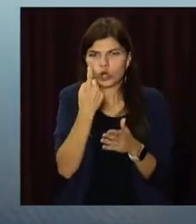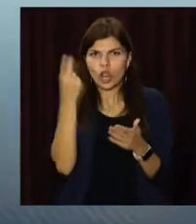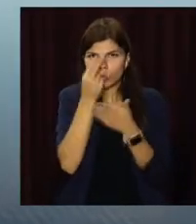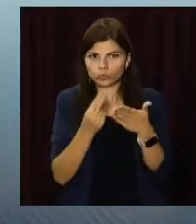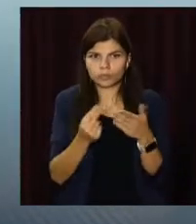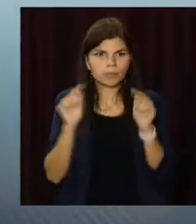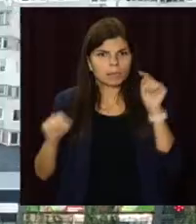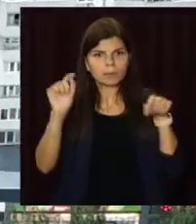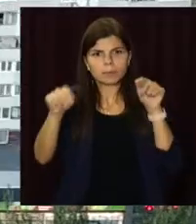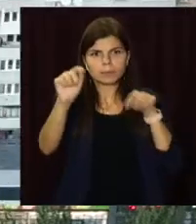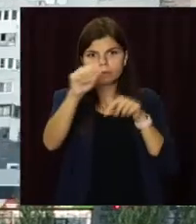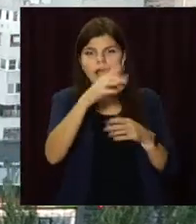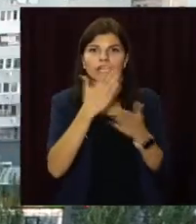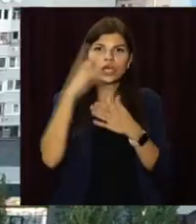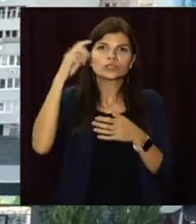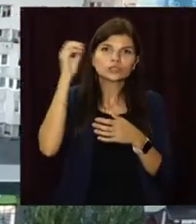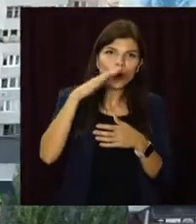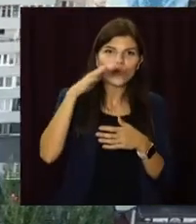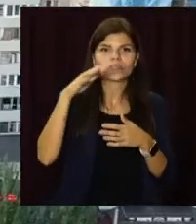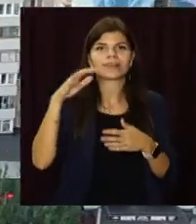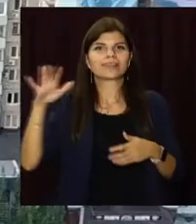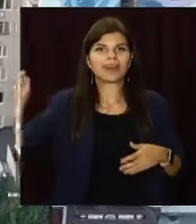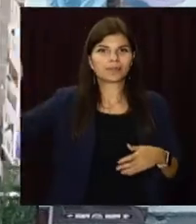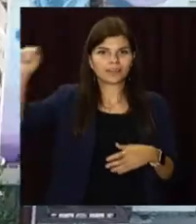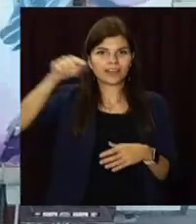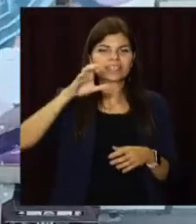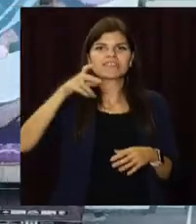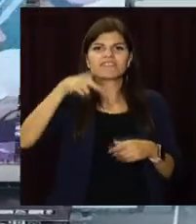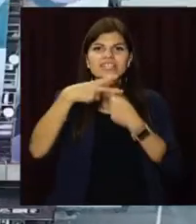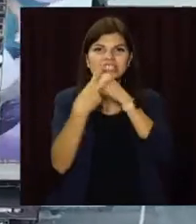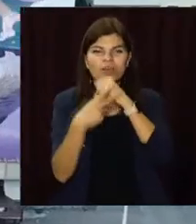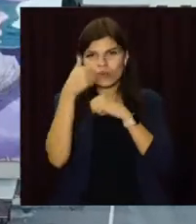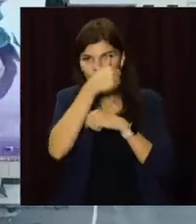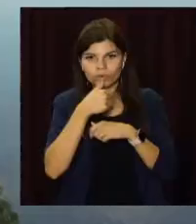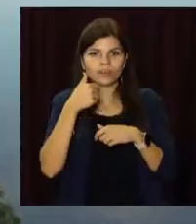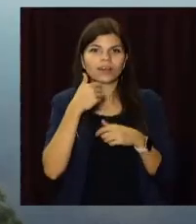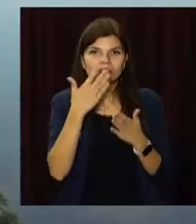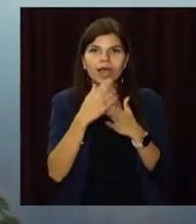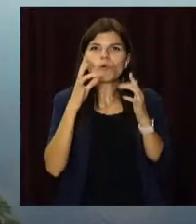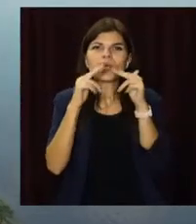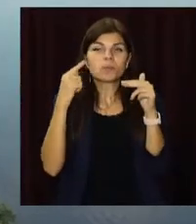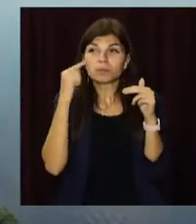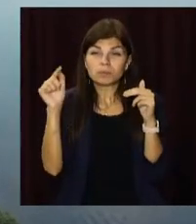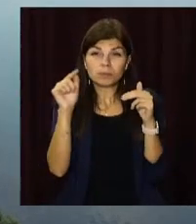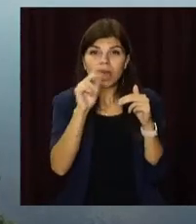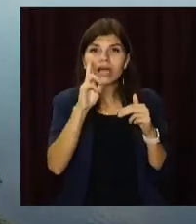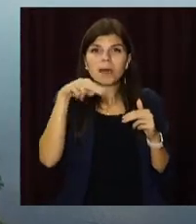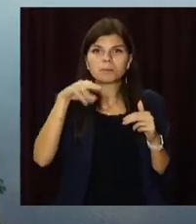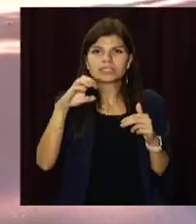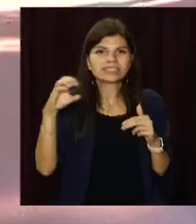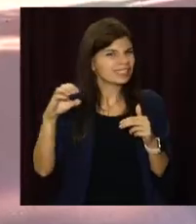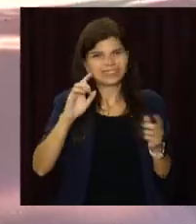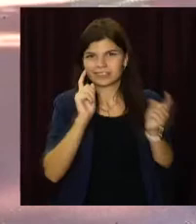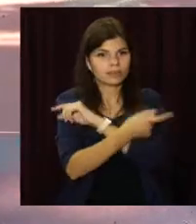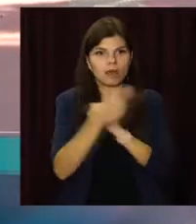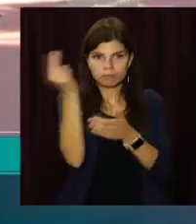малюнки наче вітають сонячного гостей набережної. Там з 2017 року на будинках вздовж Дніпра замість напису КПСС – живописний стінопис.